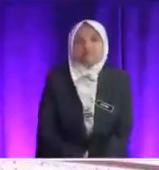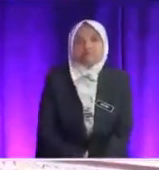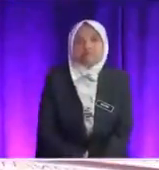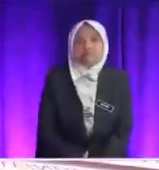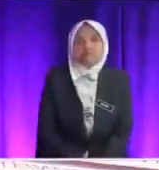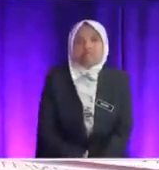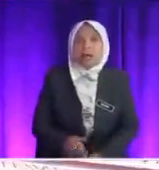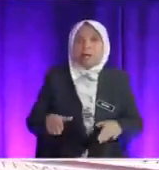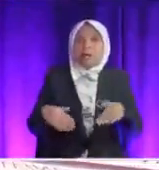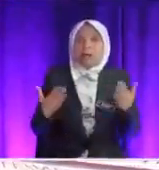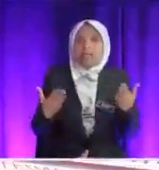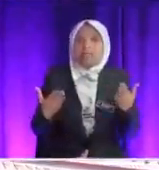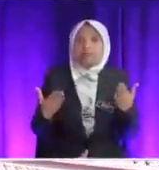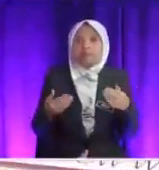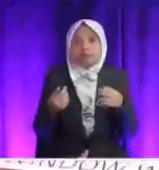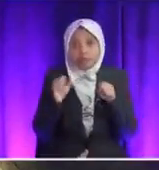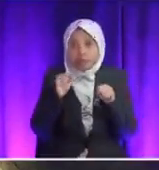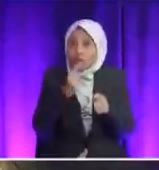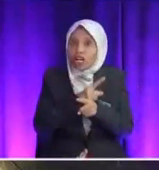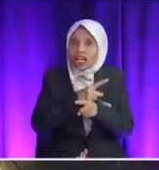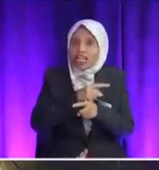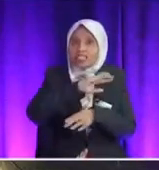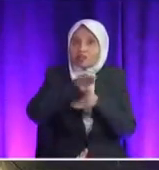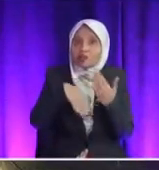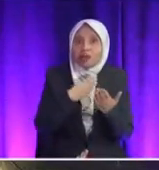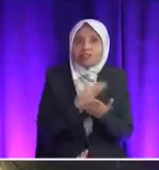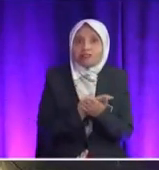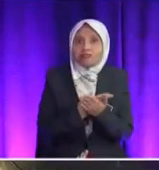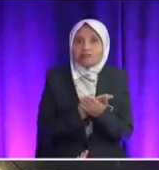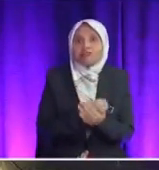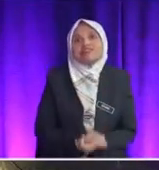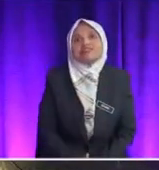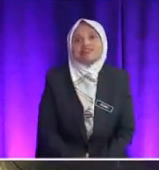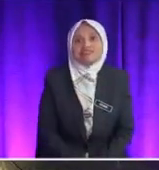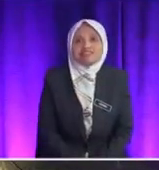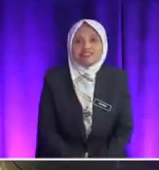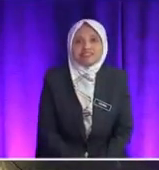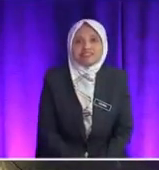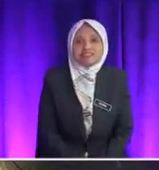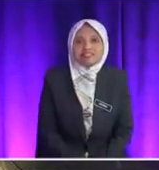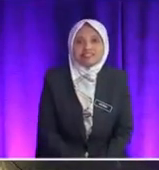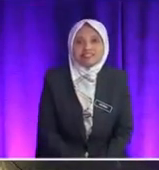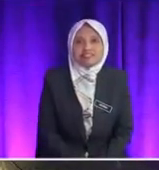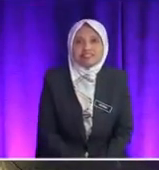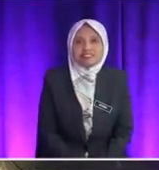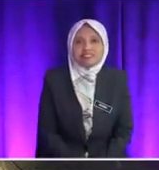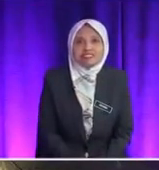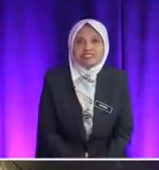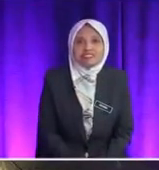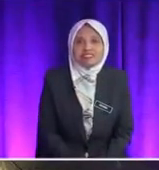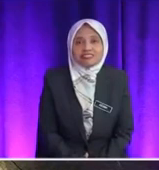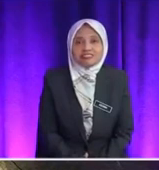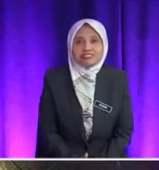Bagaimana dengan freestyle saya oke SMA betul ketidak visi semua OK